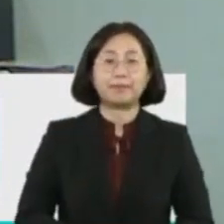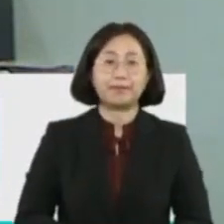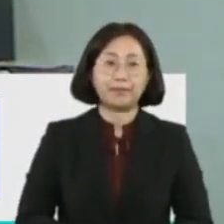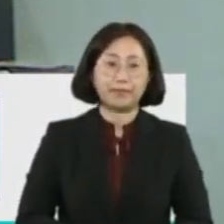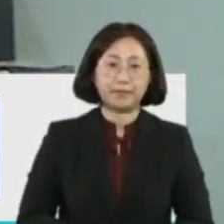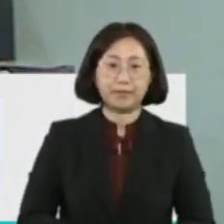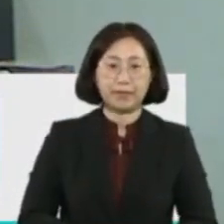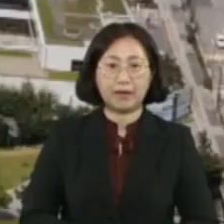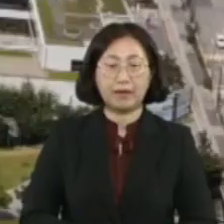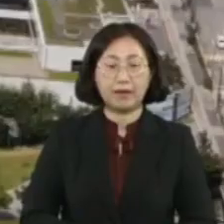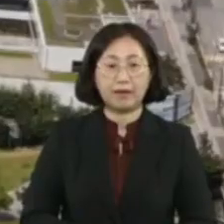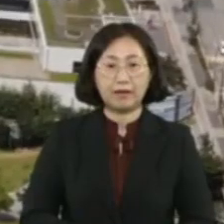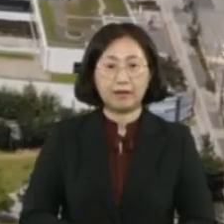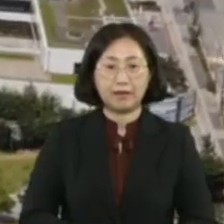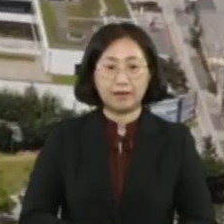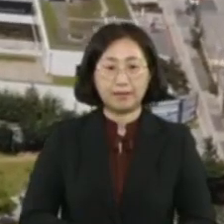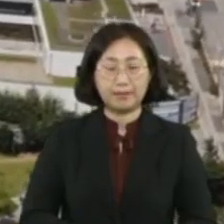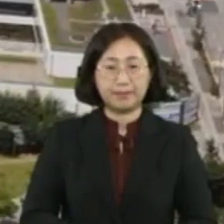보도입니다.